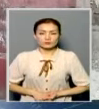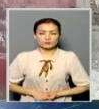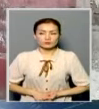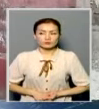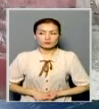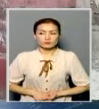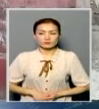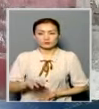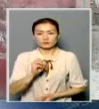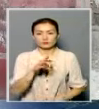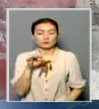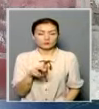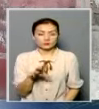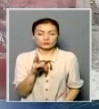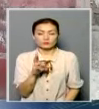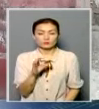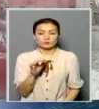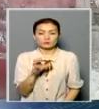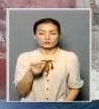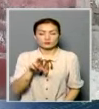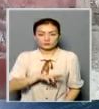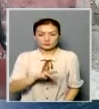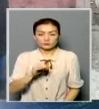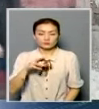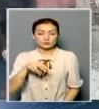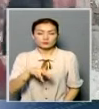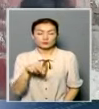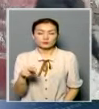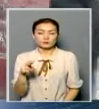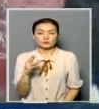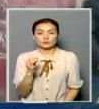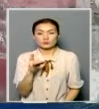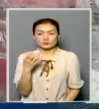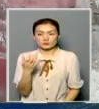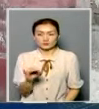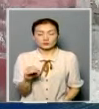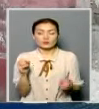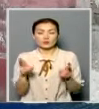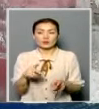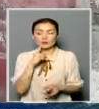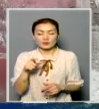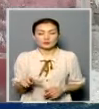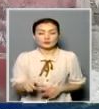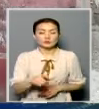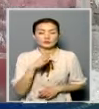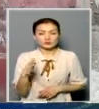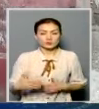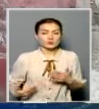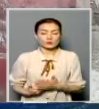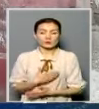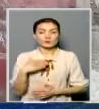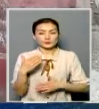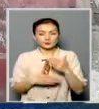В микрорайонах Самал, Нурсая, СМП-163, Балыкши и в селе Курсай предусмотрено асфальтирование дорог на новых